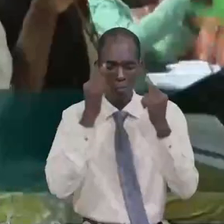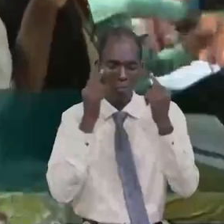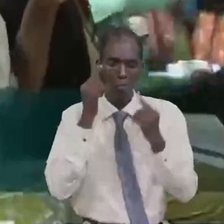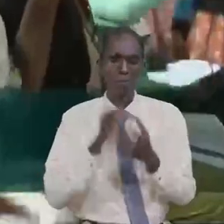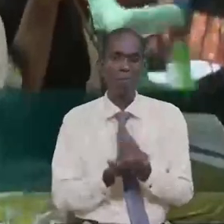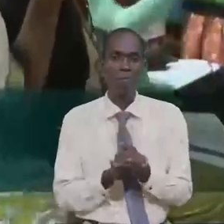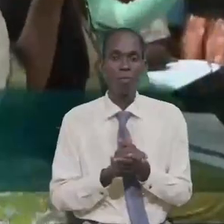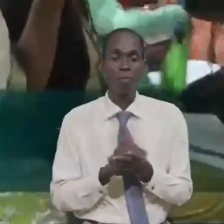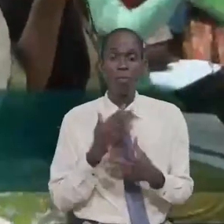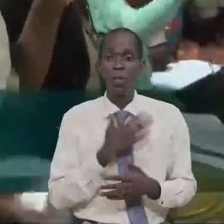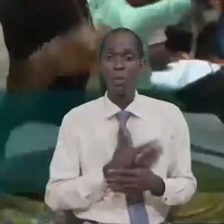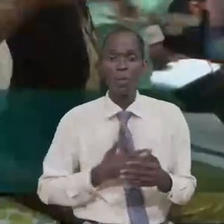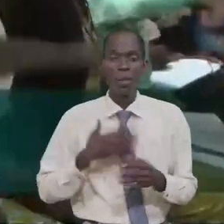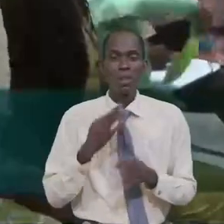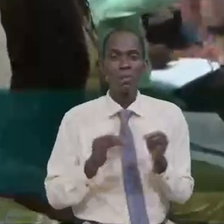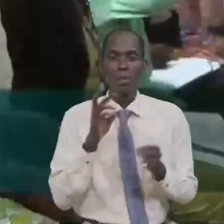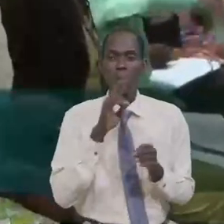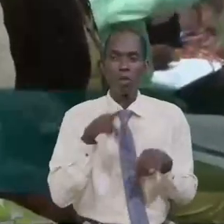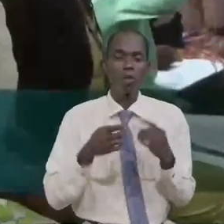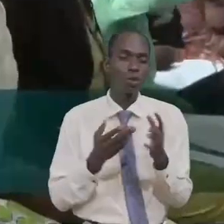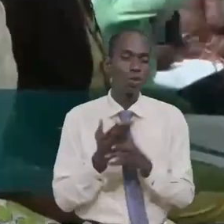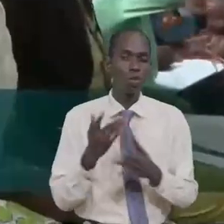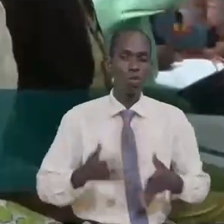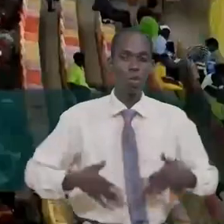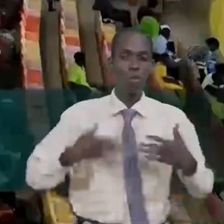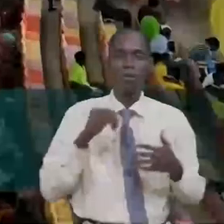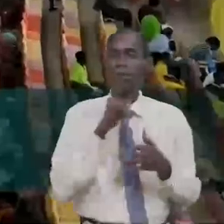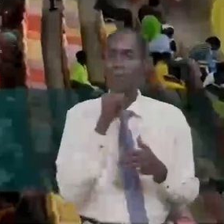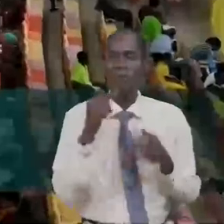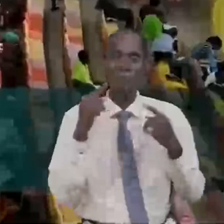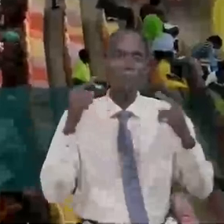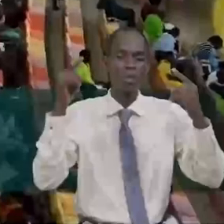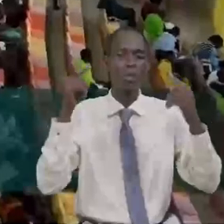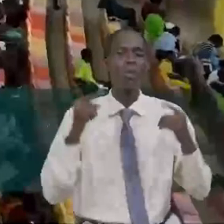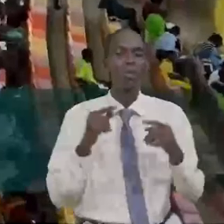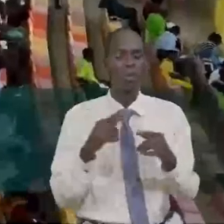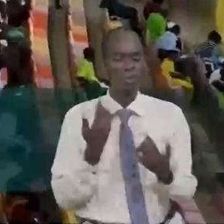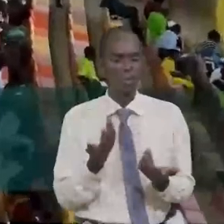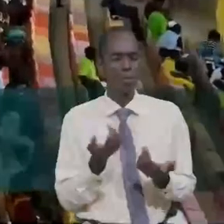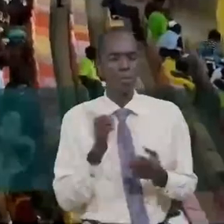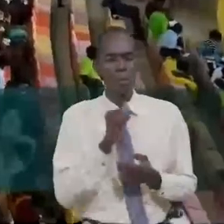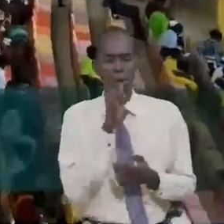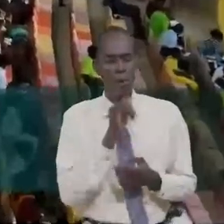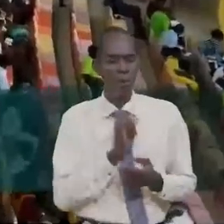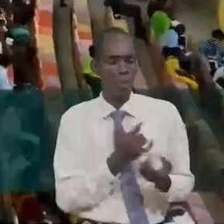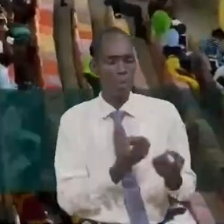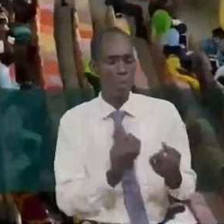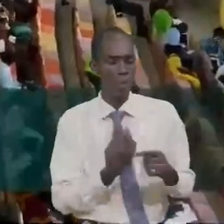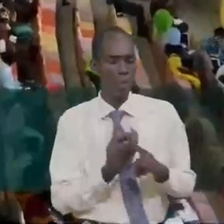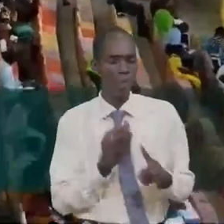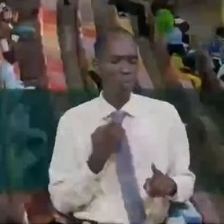si vous parcourez la vie et vous ne réfléchissez pas où est où est-ce que je viens où suis-je maintenant